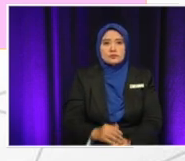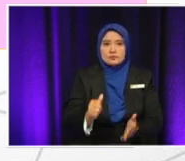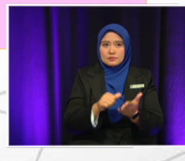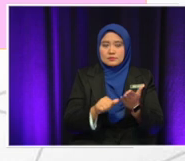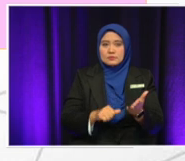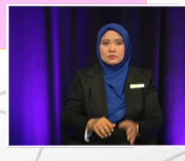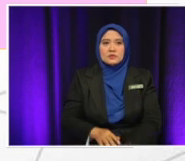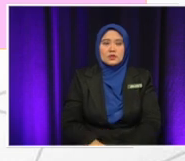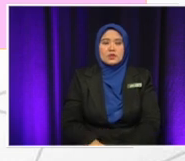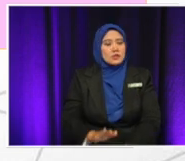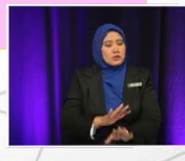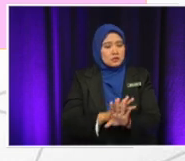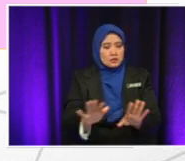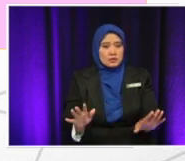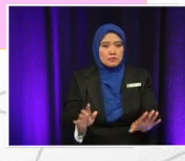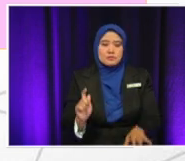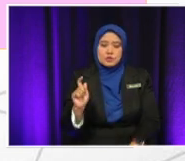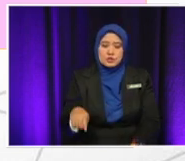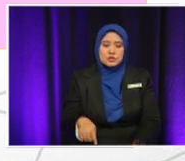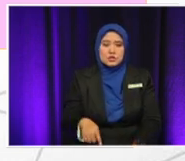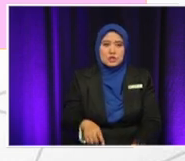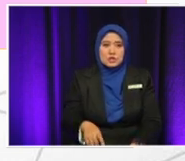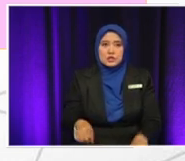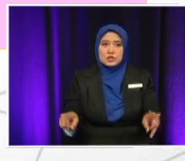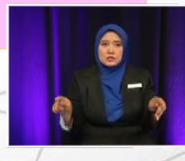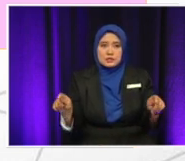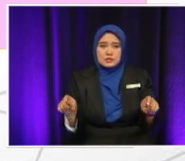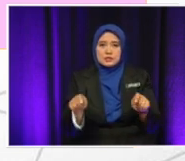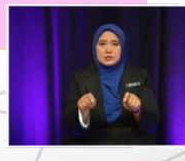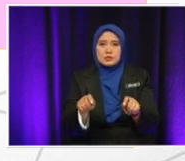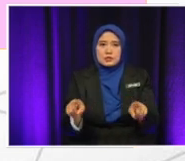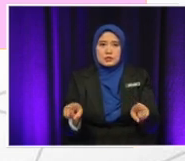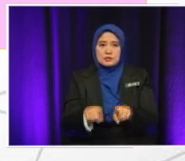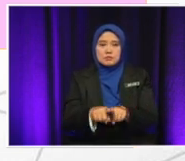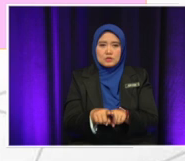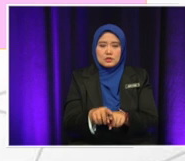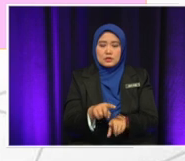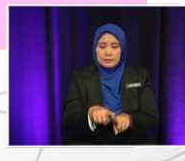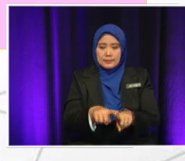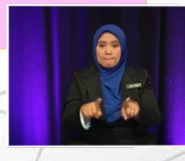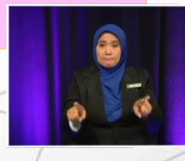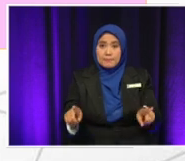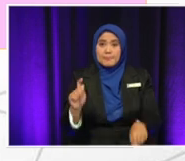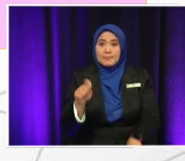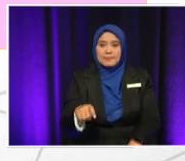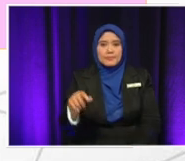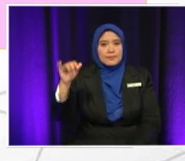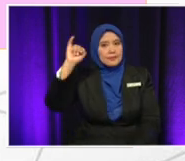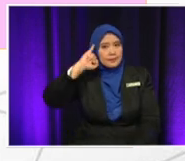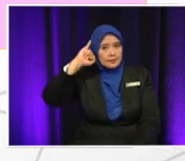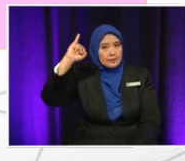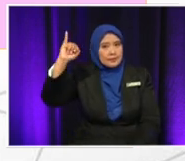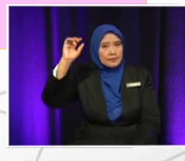dengan apa yang telah diberikan tetapi masih lagi ide konsep yang sama Oke dan kita